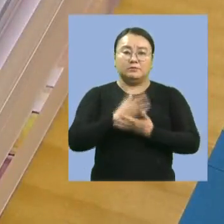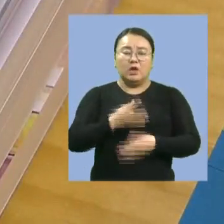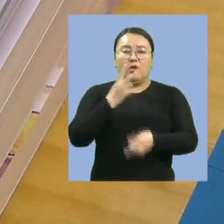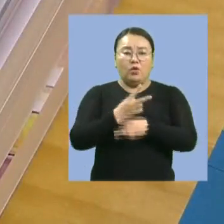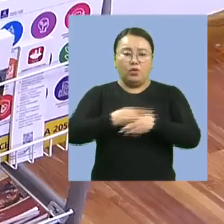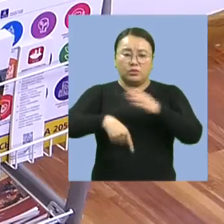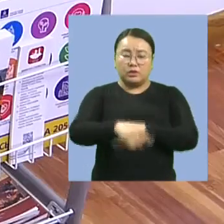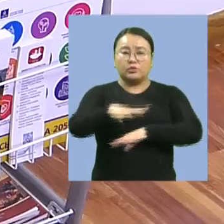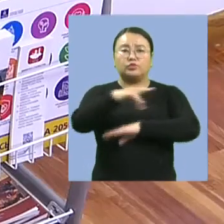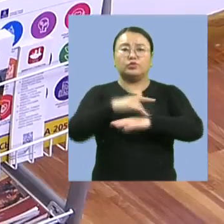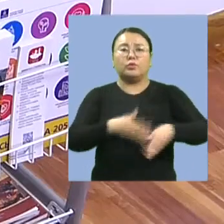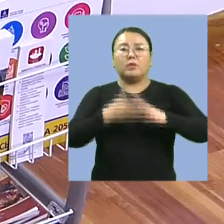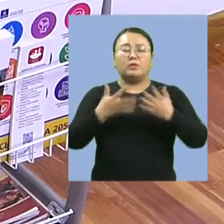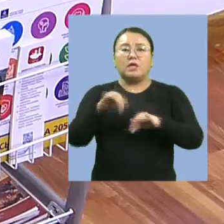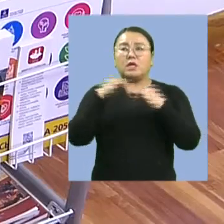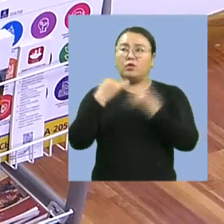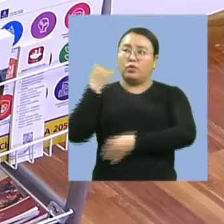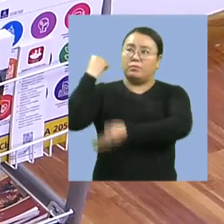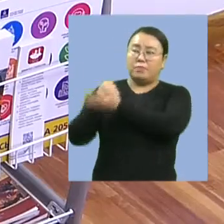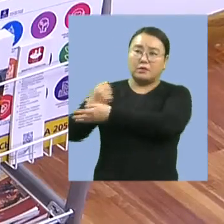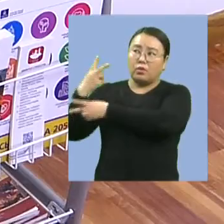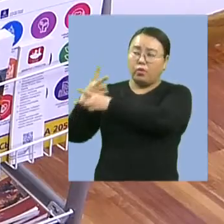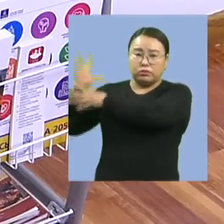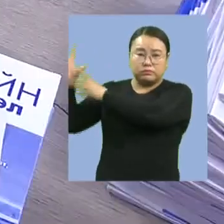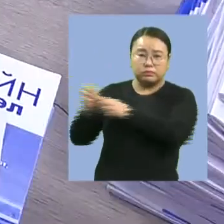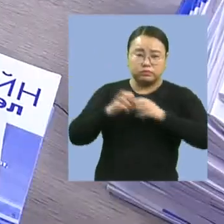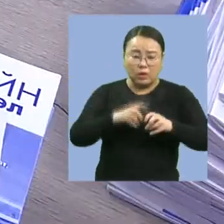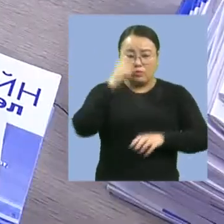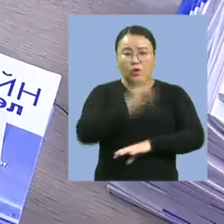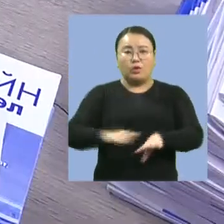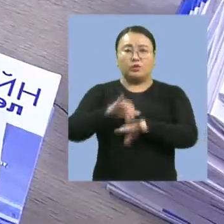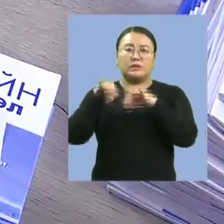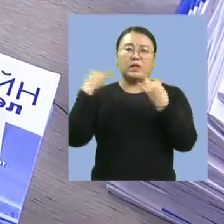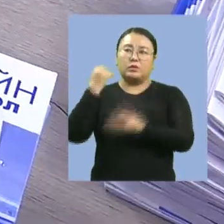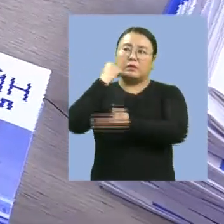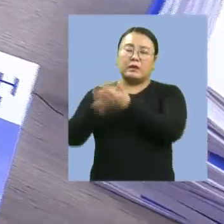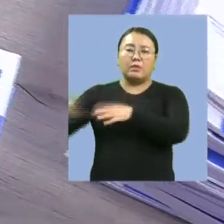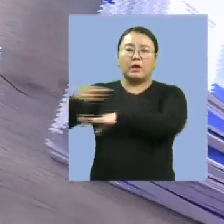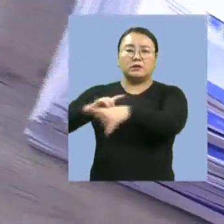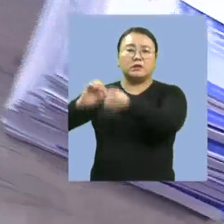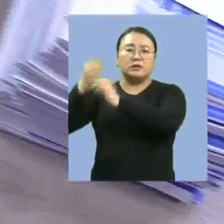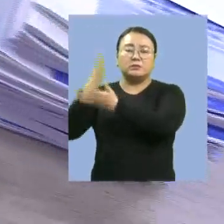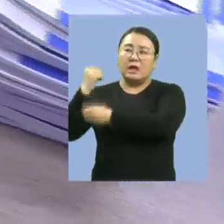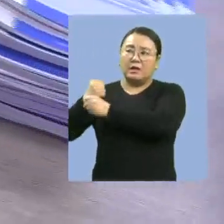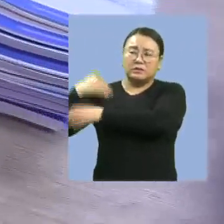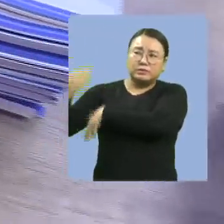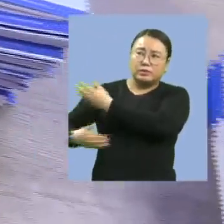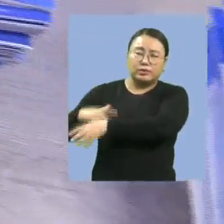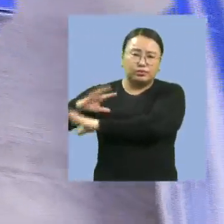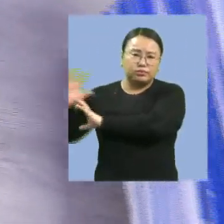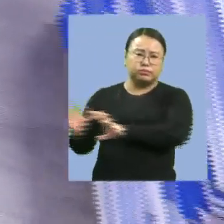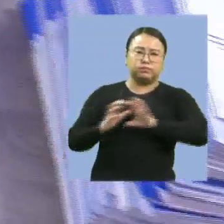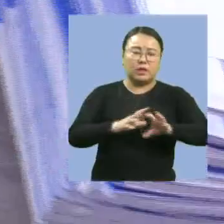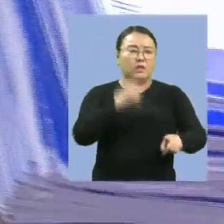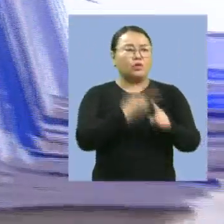ажиллаж байгаа юм. Хууль тогтоомж сурталчлах төв нь улсын хурлаас батлан гаргасан хууль тогтоомж мөн Монгол Улсын хурл түүний тамгын газраас хэрэгжүүлж байгаа